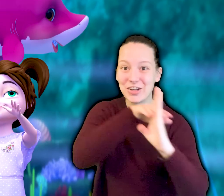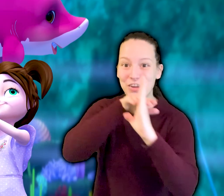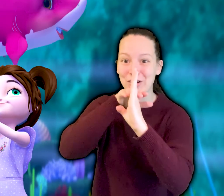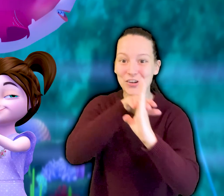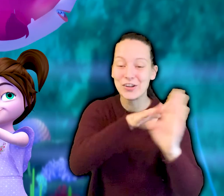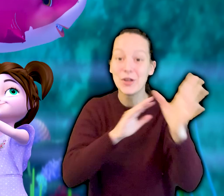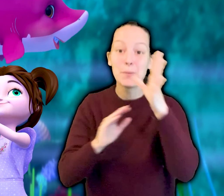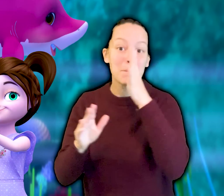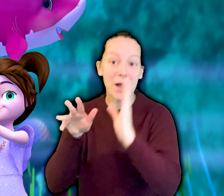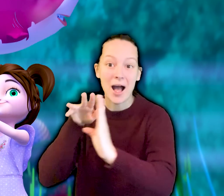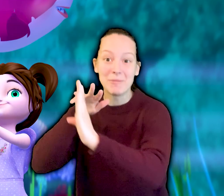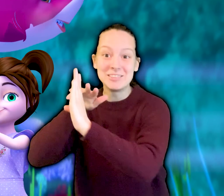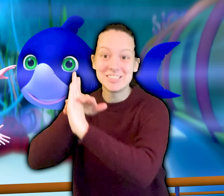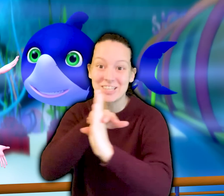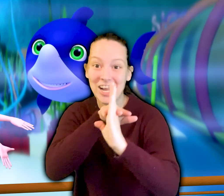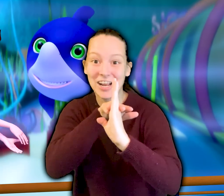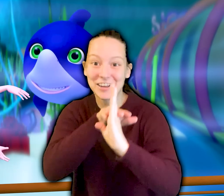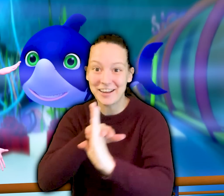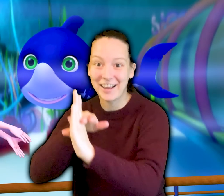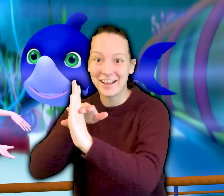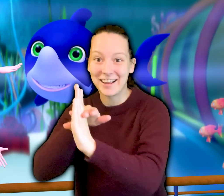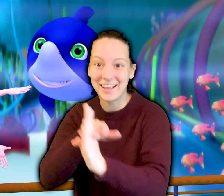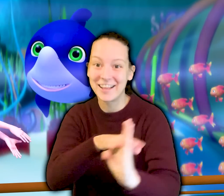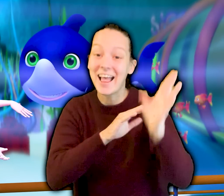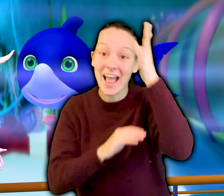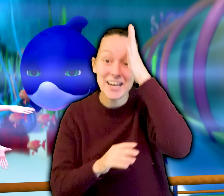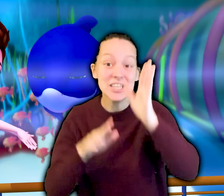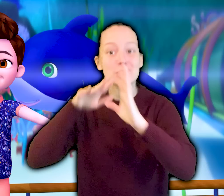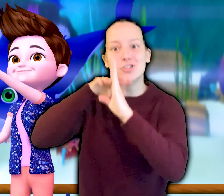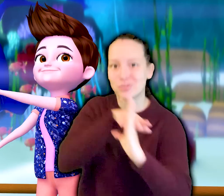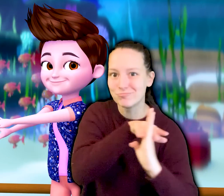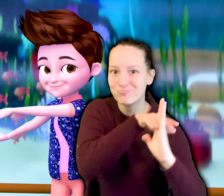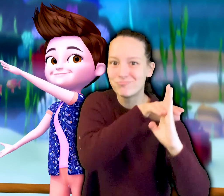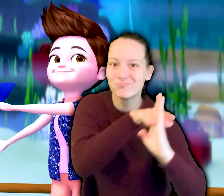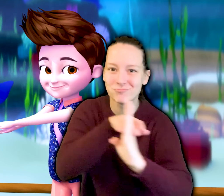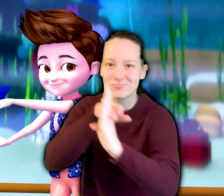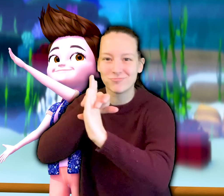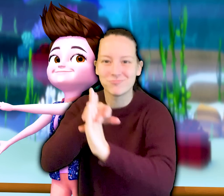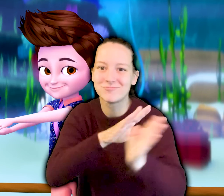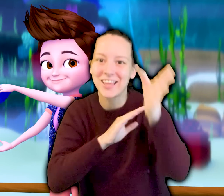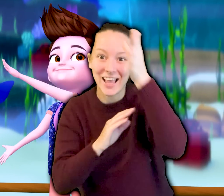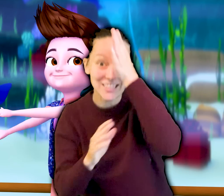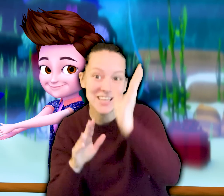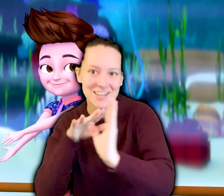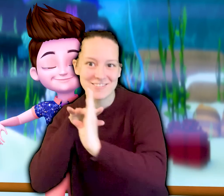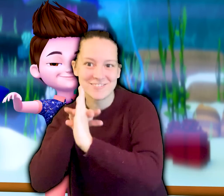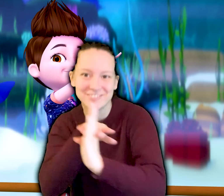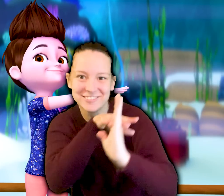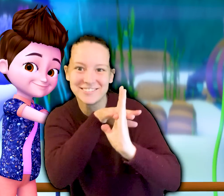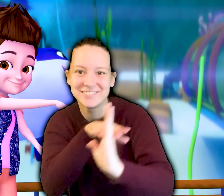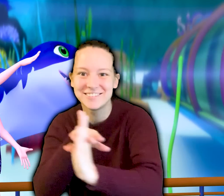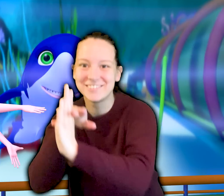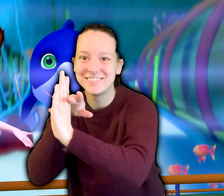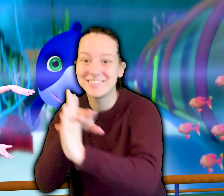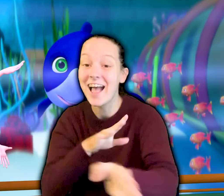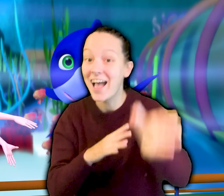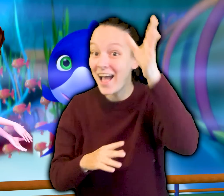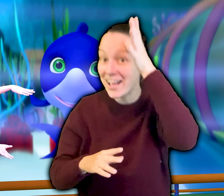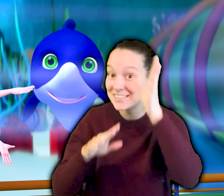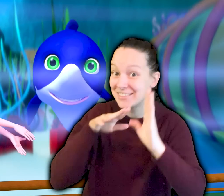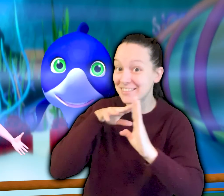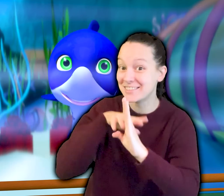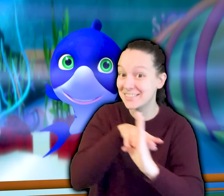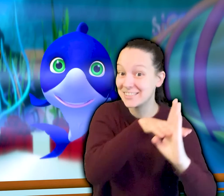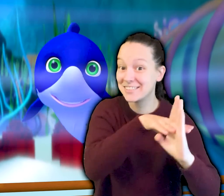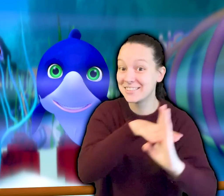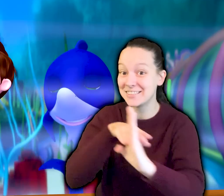メ、ママザメ、パパザメ、パパザメ、